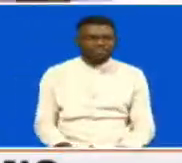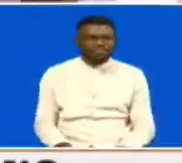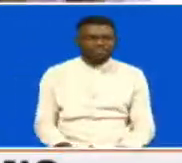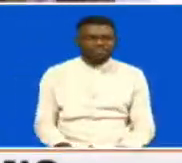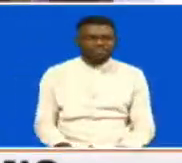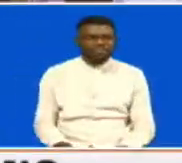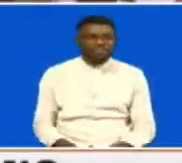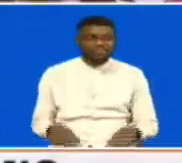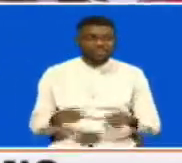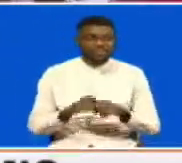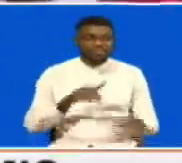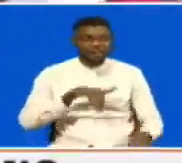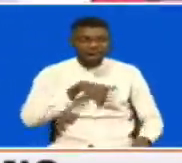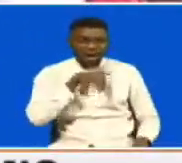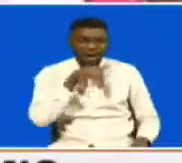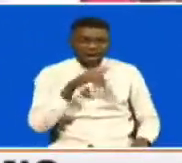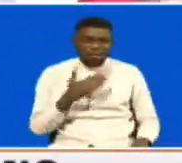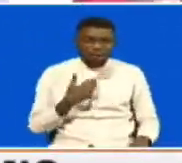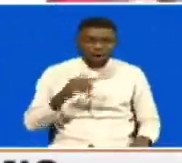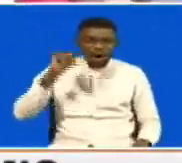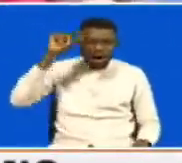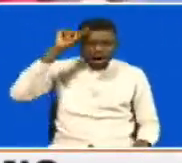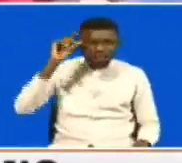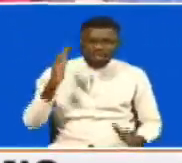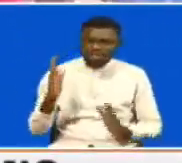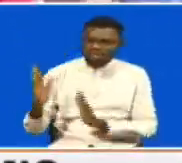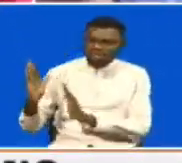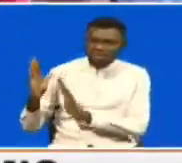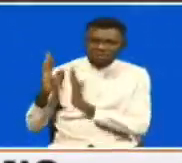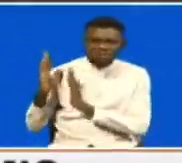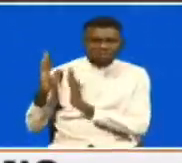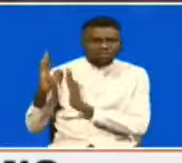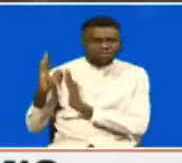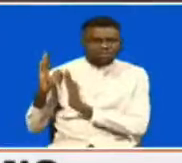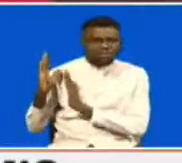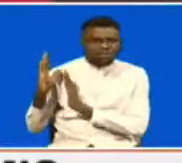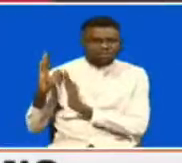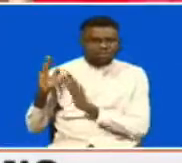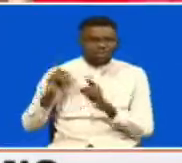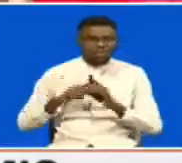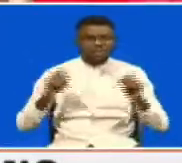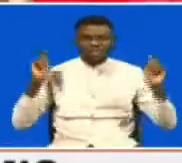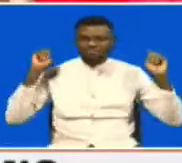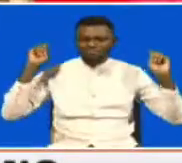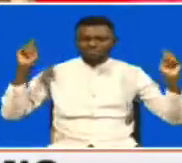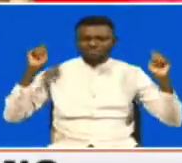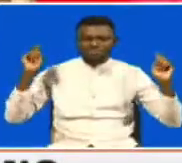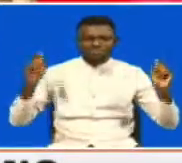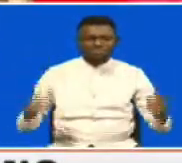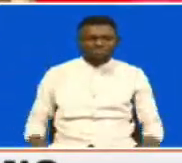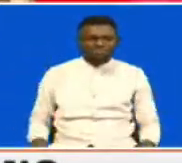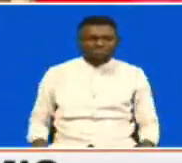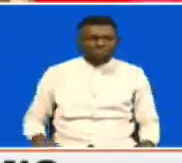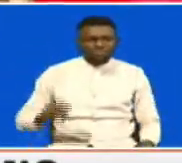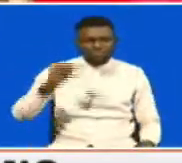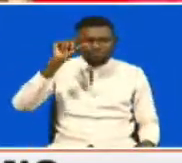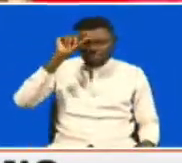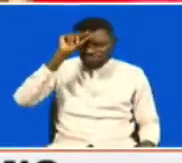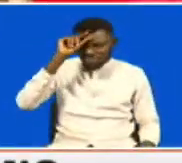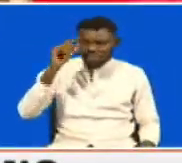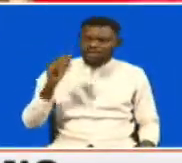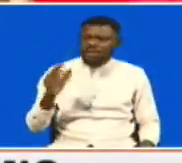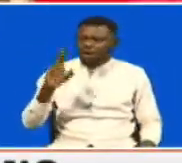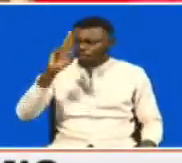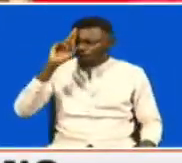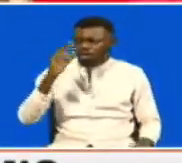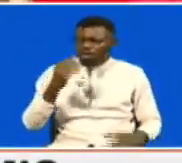Waziri huyo mkuu wa zamani akitaka serikali kuwapa ulinzi wa kutosha katika harakati zao. Kazi ya serikali na polisi ni